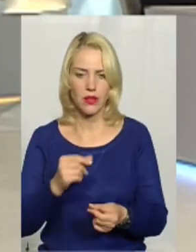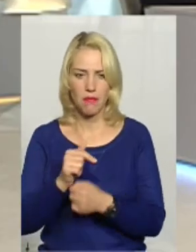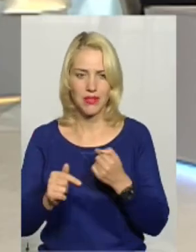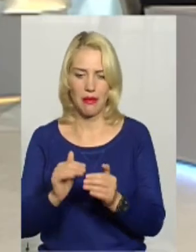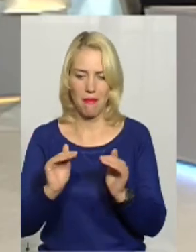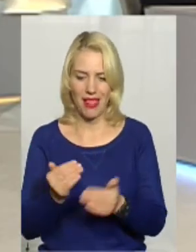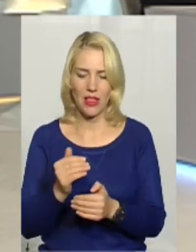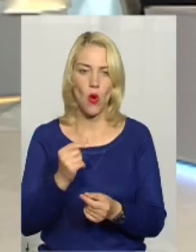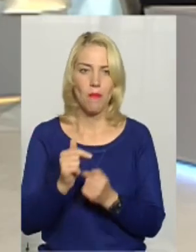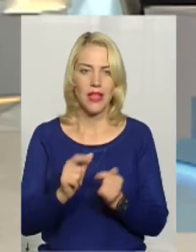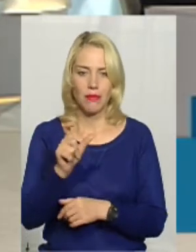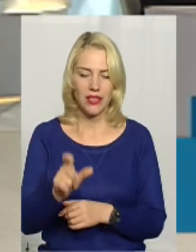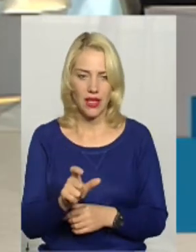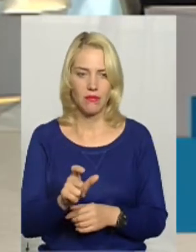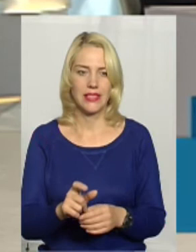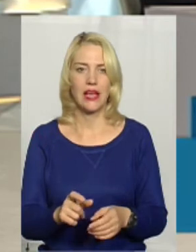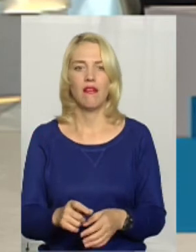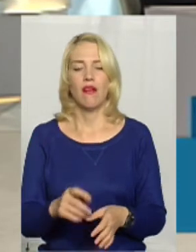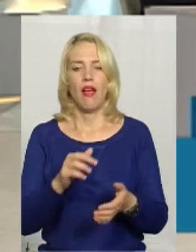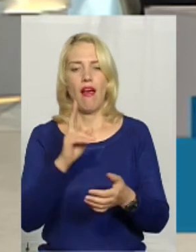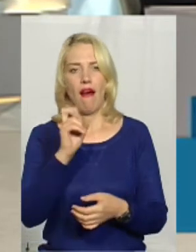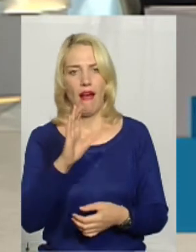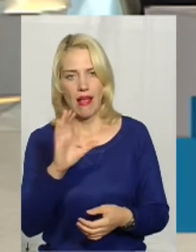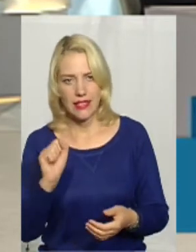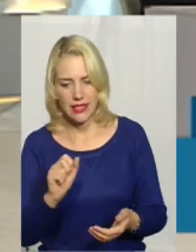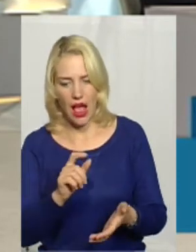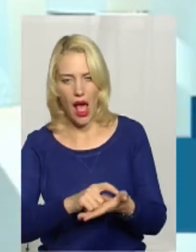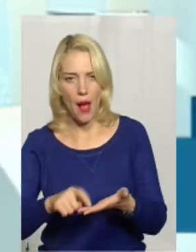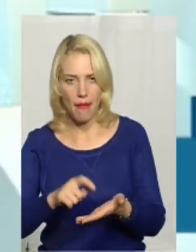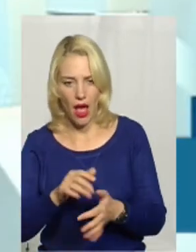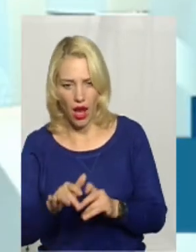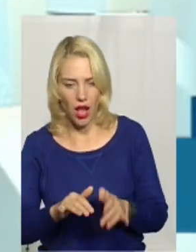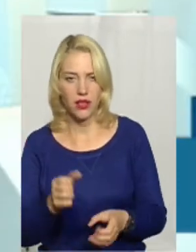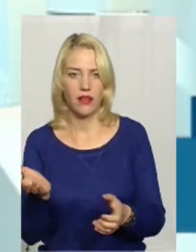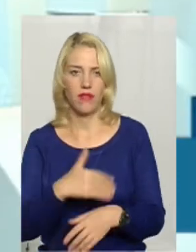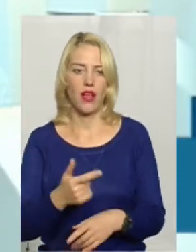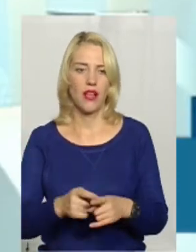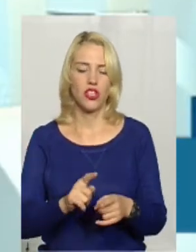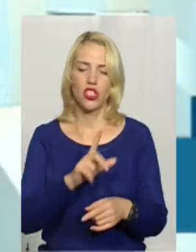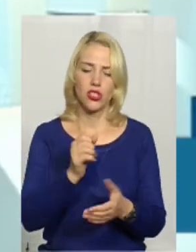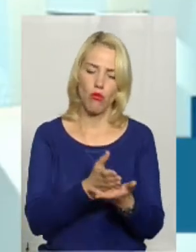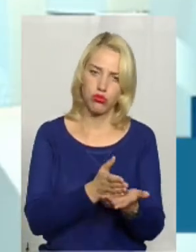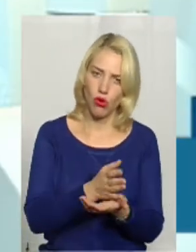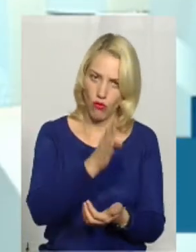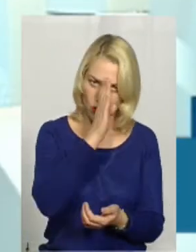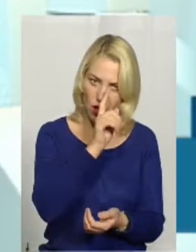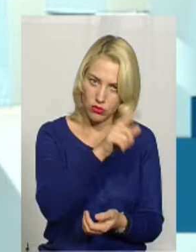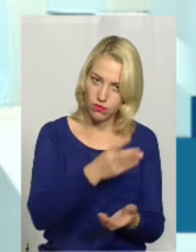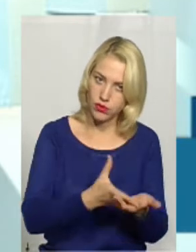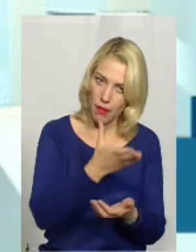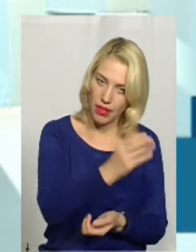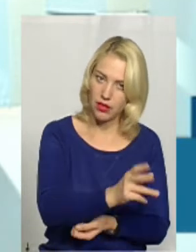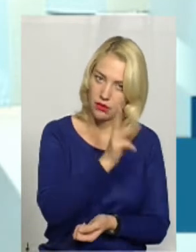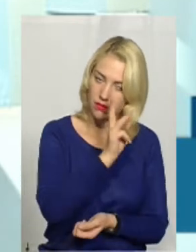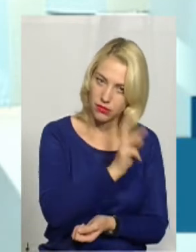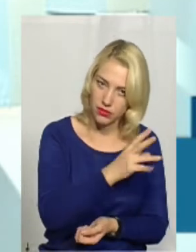того підприємця, заставляючи їм буде мати касовий апарат тепер. На касовий апарат буде платити гроші за обслуговування якомусь дяді, якого покажуть там, який